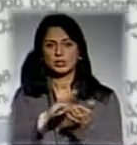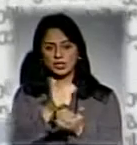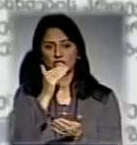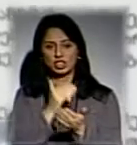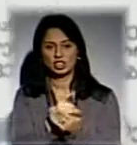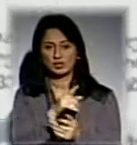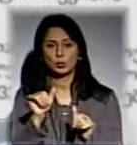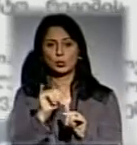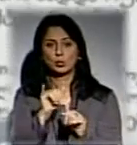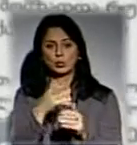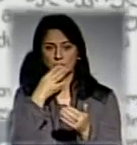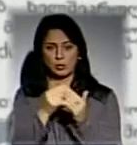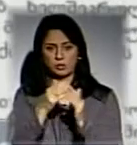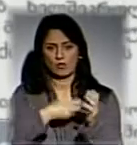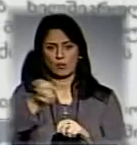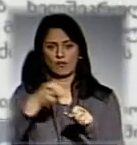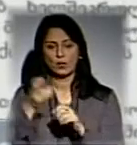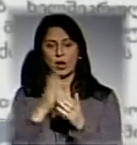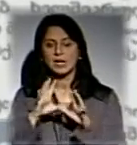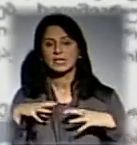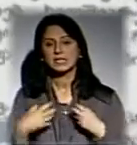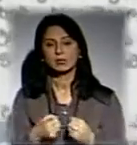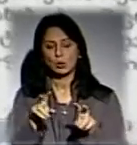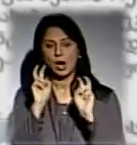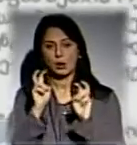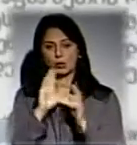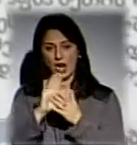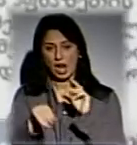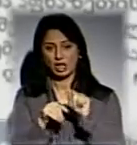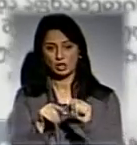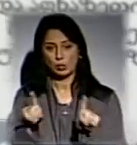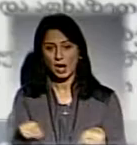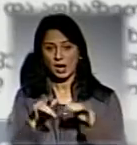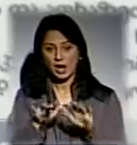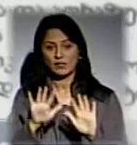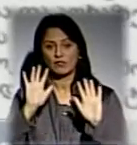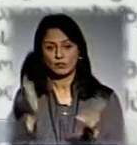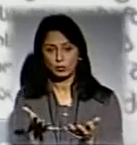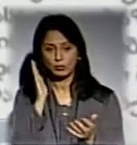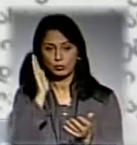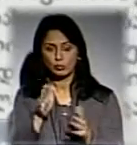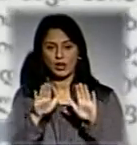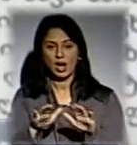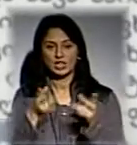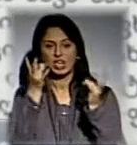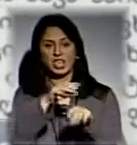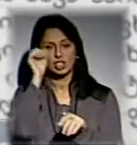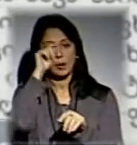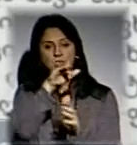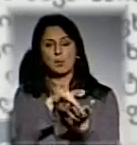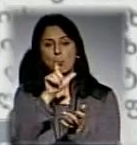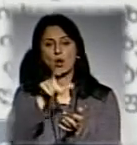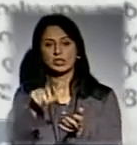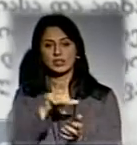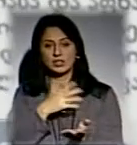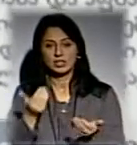შედეგად, გამოდევნილია საკუთარი სახლებიდან. სამწუხაროდ, ამ ეგრეთ წოდებული ხელშეკრულების რეალიზაციის შემთხვევაში ადგილზე დარჩენილ აფხაზეთის